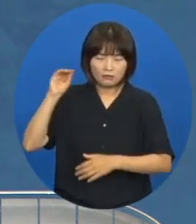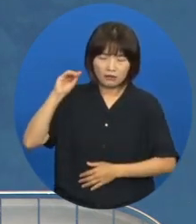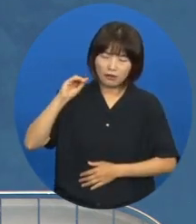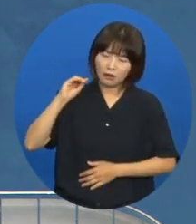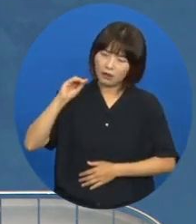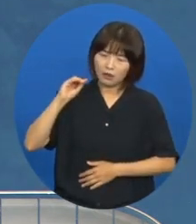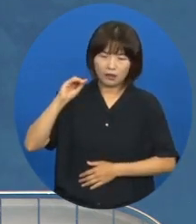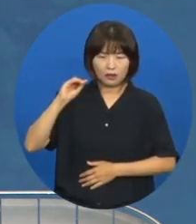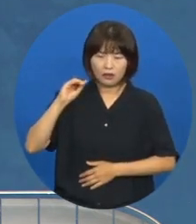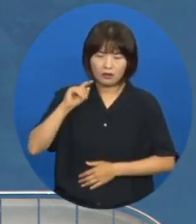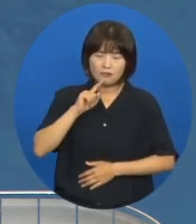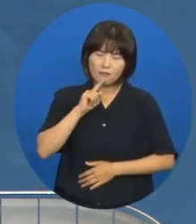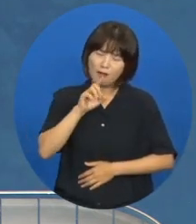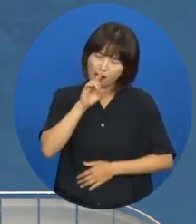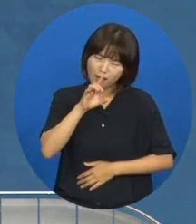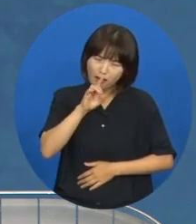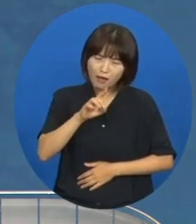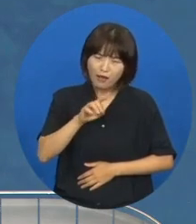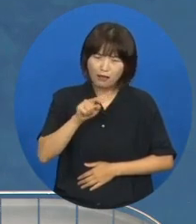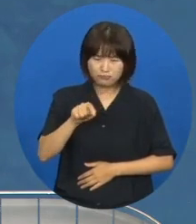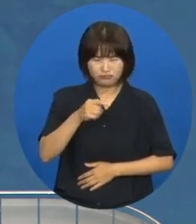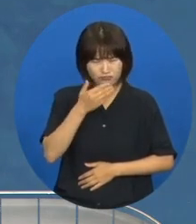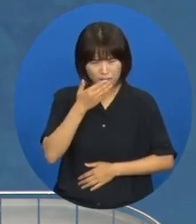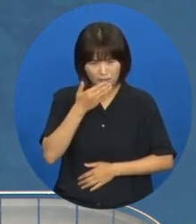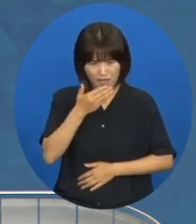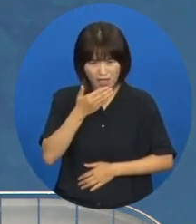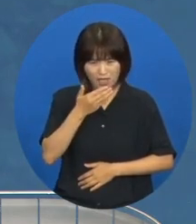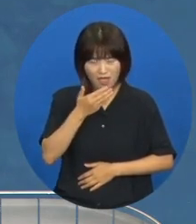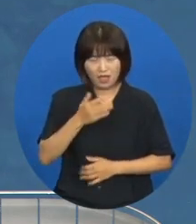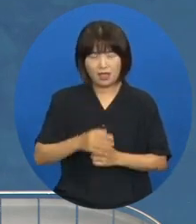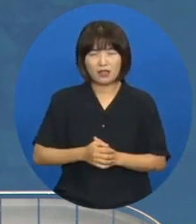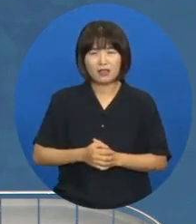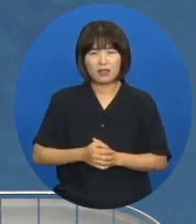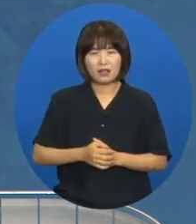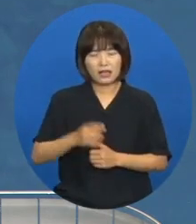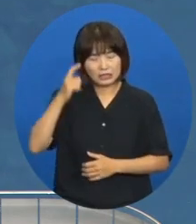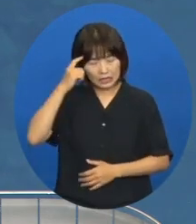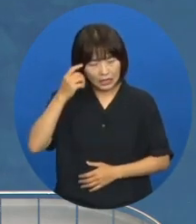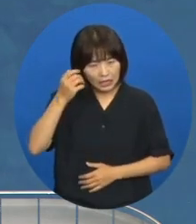아유 말도 안 돼, 어떻게 그렇게 살라는 거야? 이런 식으로